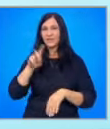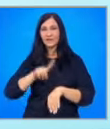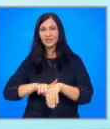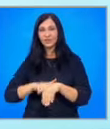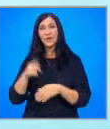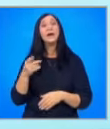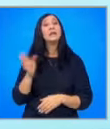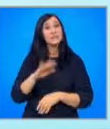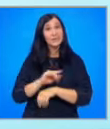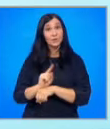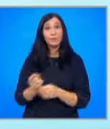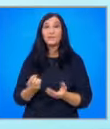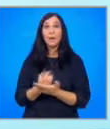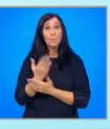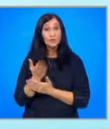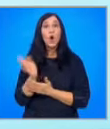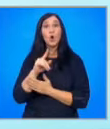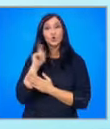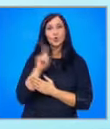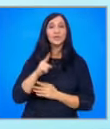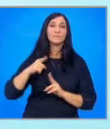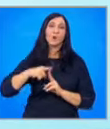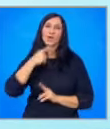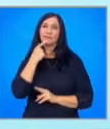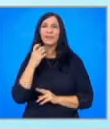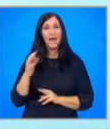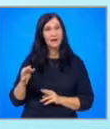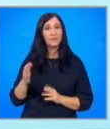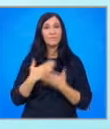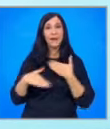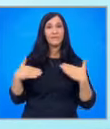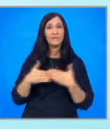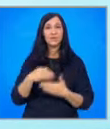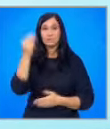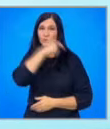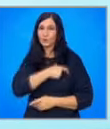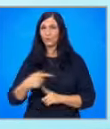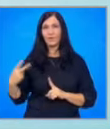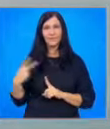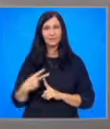20 часа. След секунди започва още от деня с Поли Златарева. Приятна вечер с БНТ.